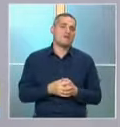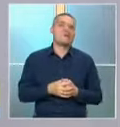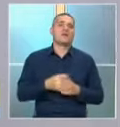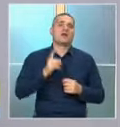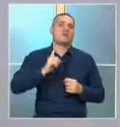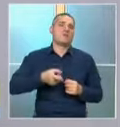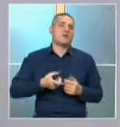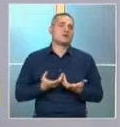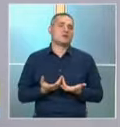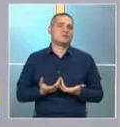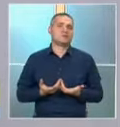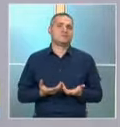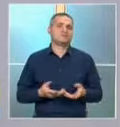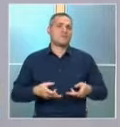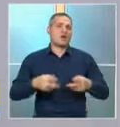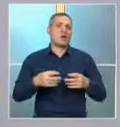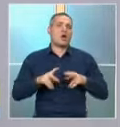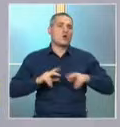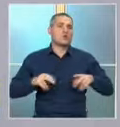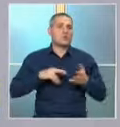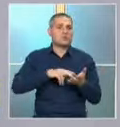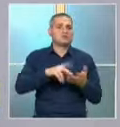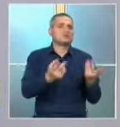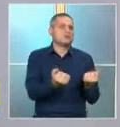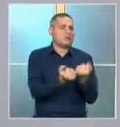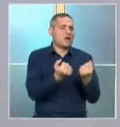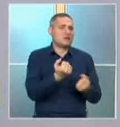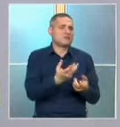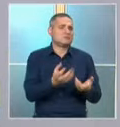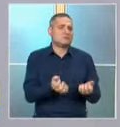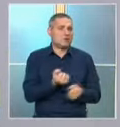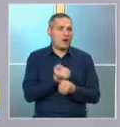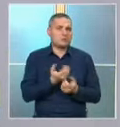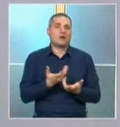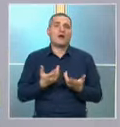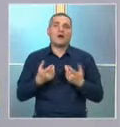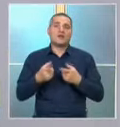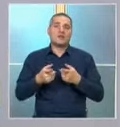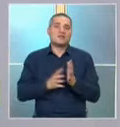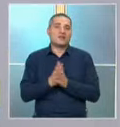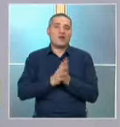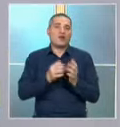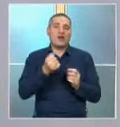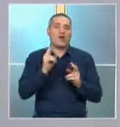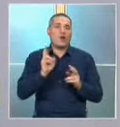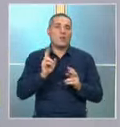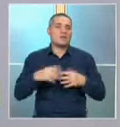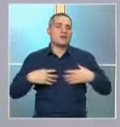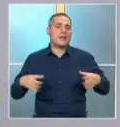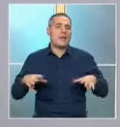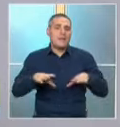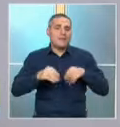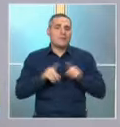бъде с родител отишъл до някъде. Тези хора в Крупник ни приемат като